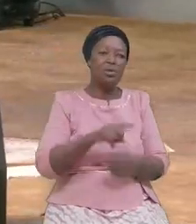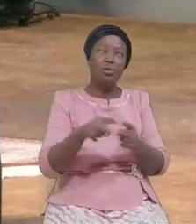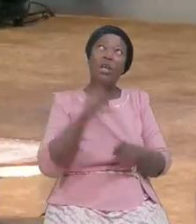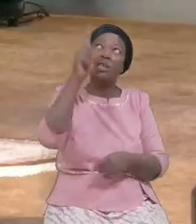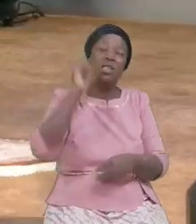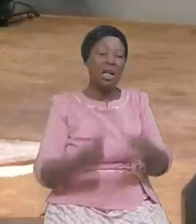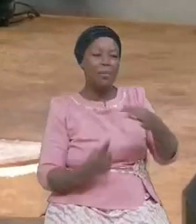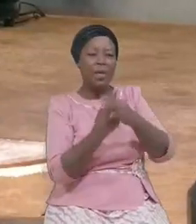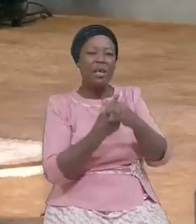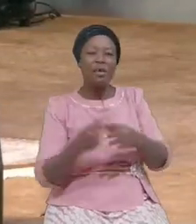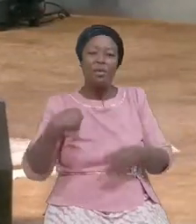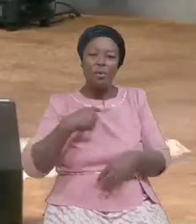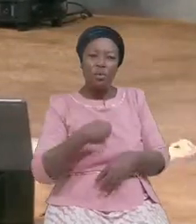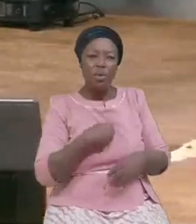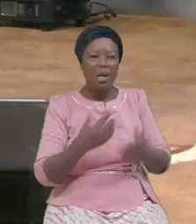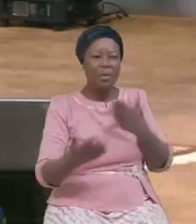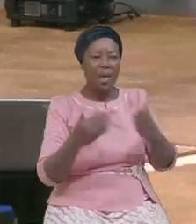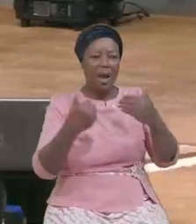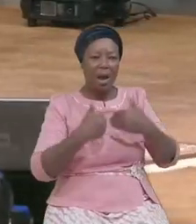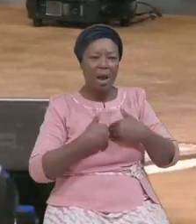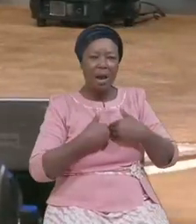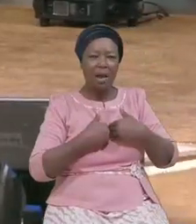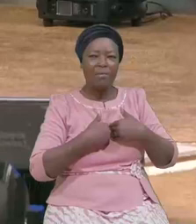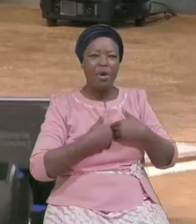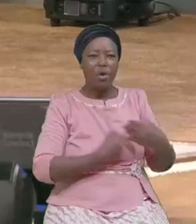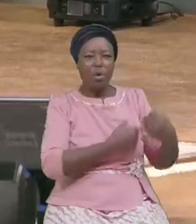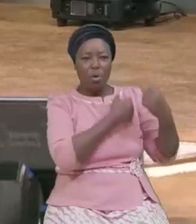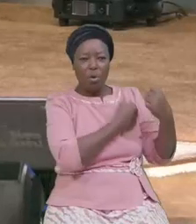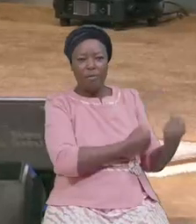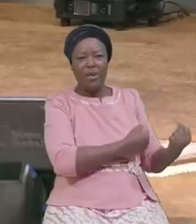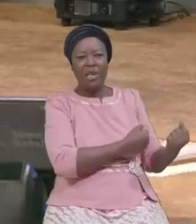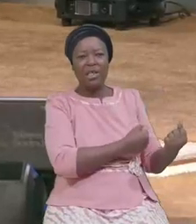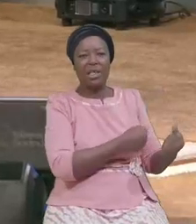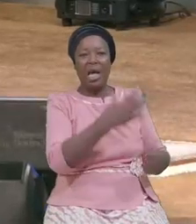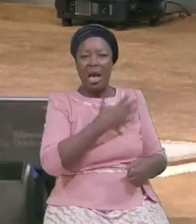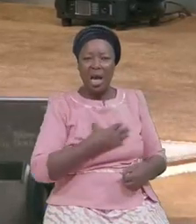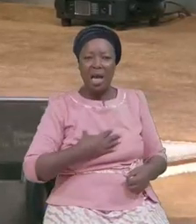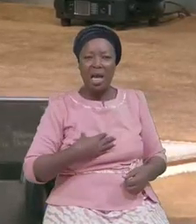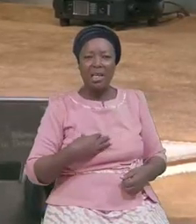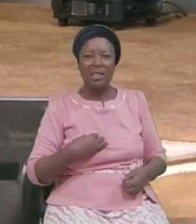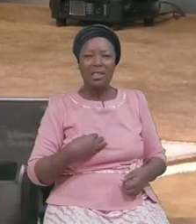petits enfants demeurent en lui afin que lorsqu'il paraîtra, nous ayons